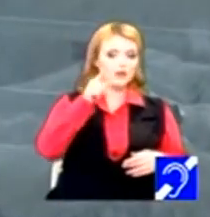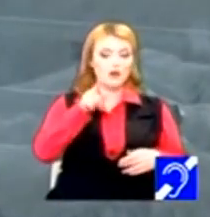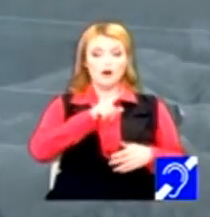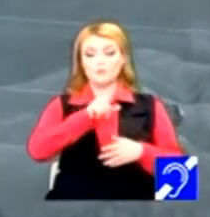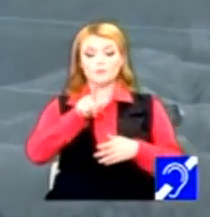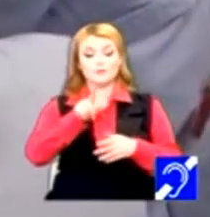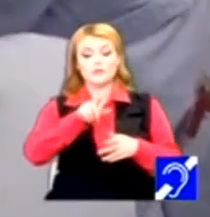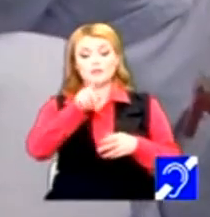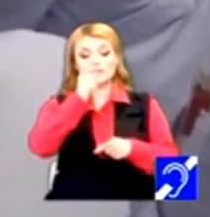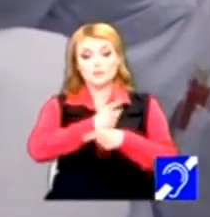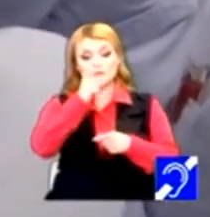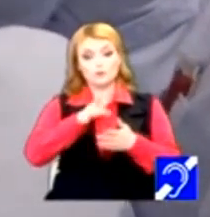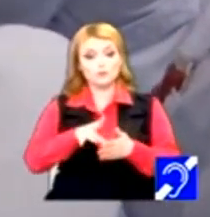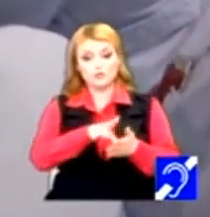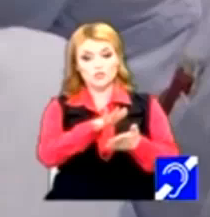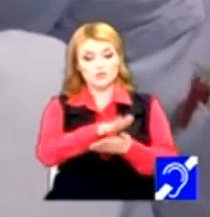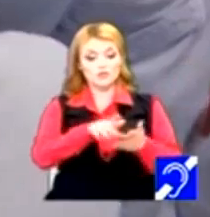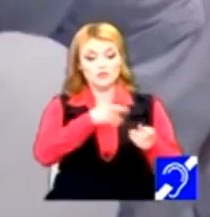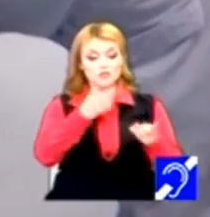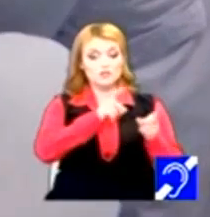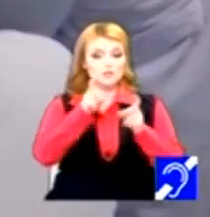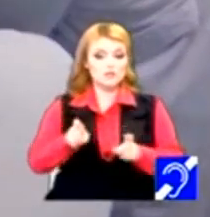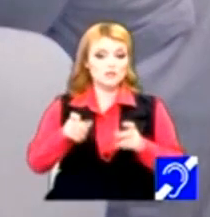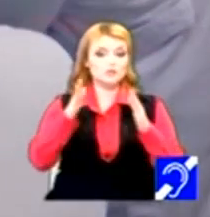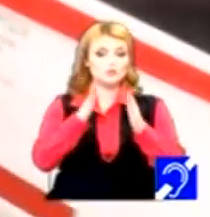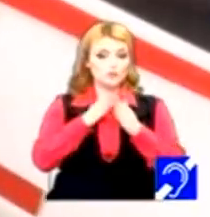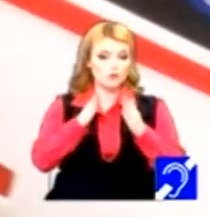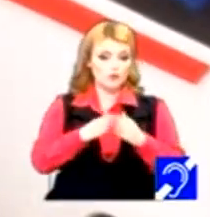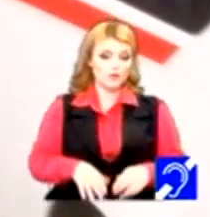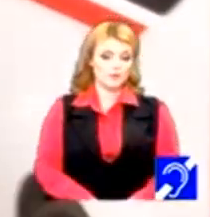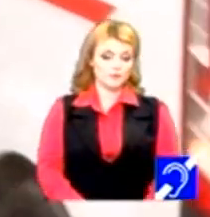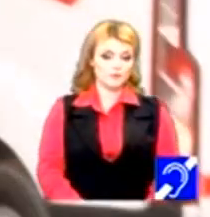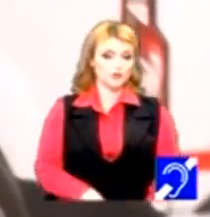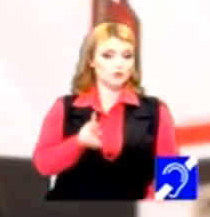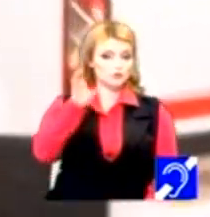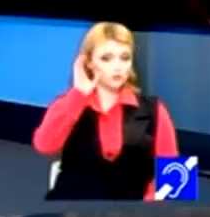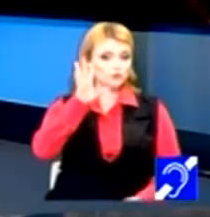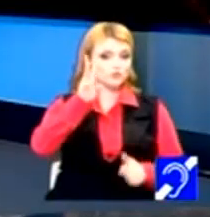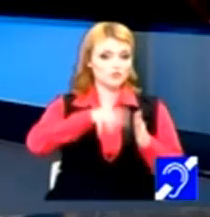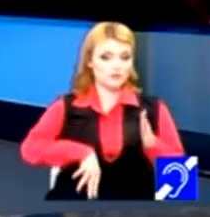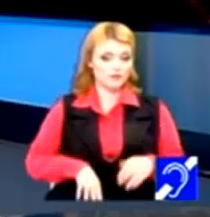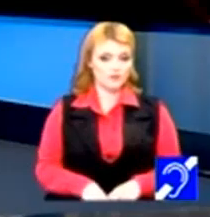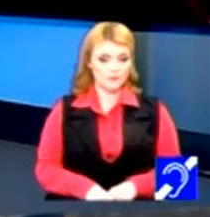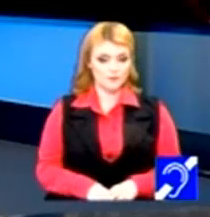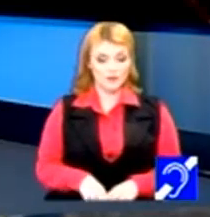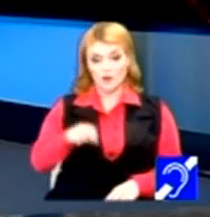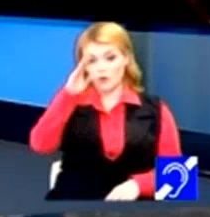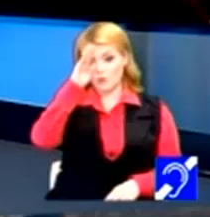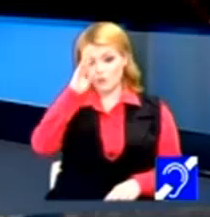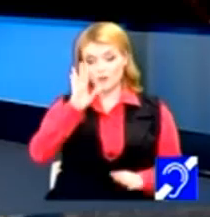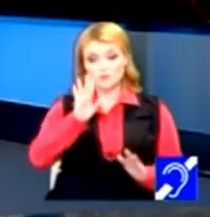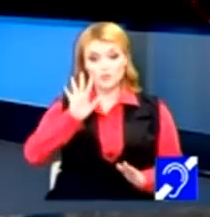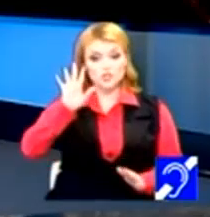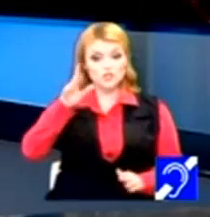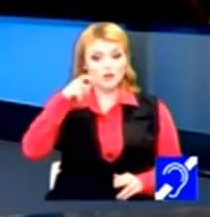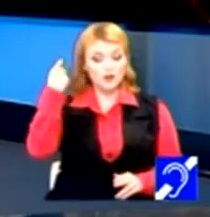carantină, acasă, timp de 14 zile, iar cei care nu se conformează vor fi sancționați. Un băiețel de doar 5